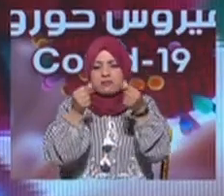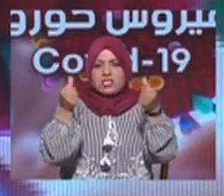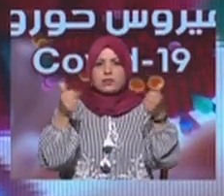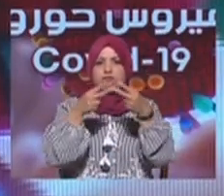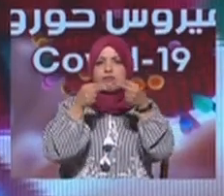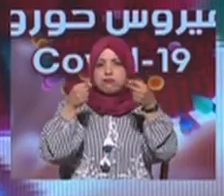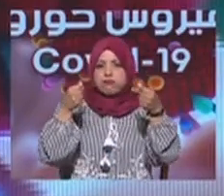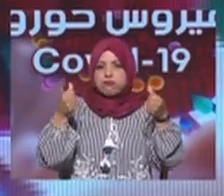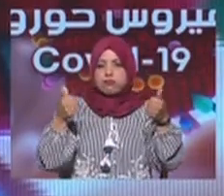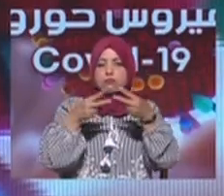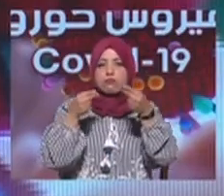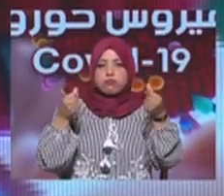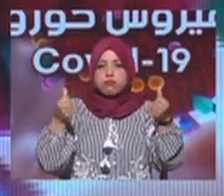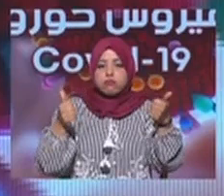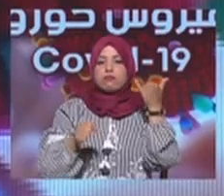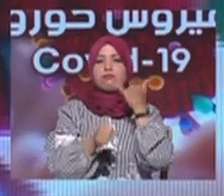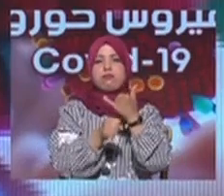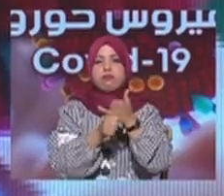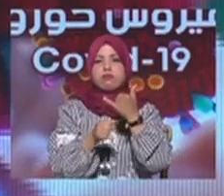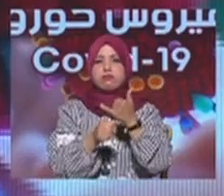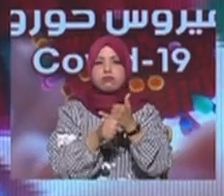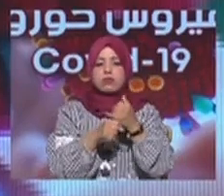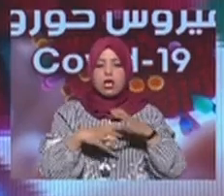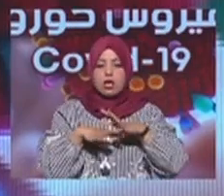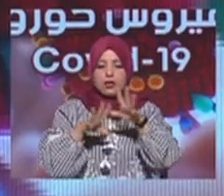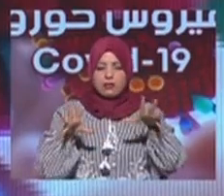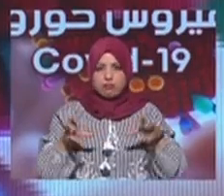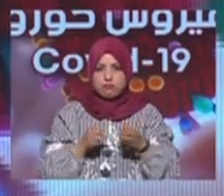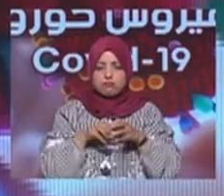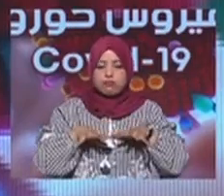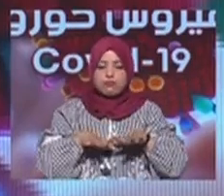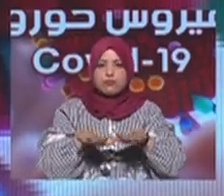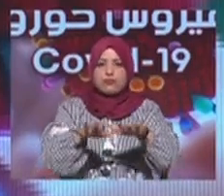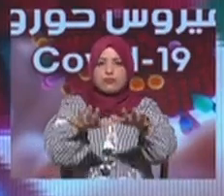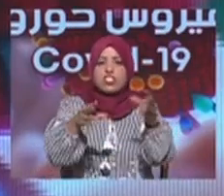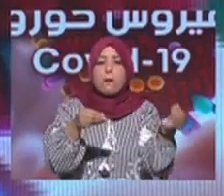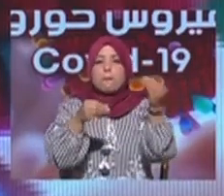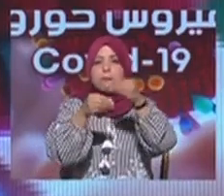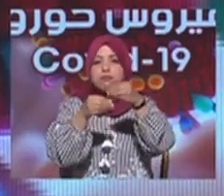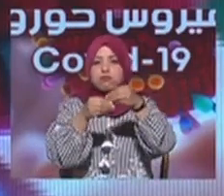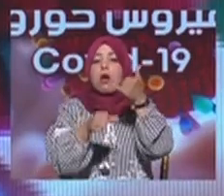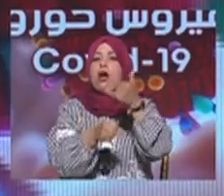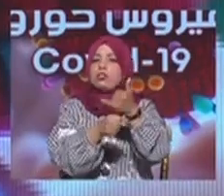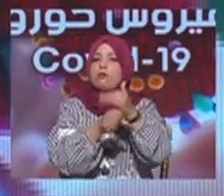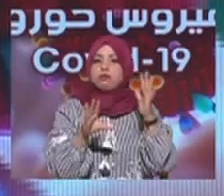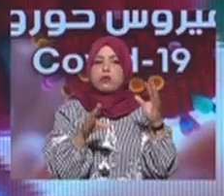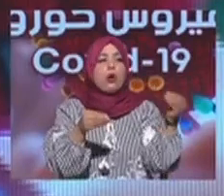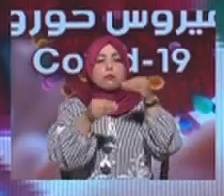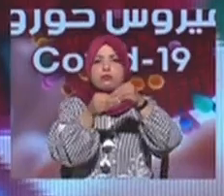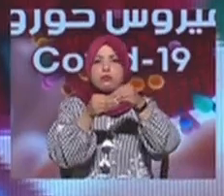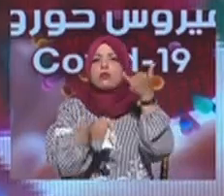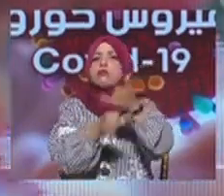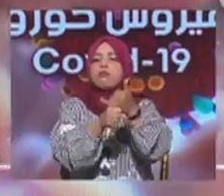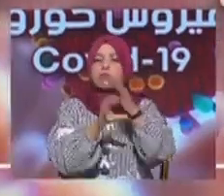الملتيبليكاسيون فيرال هي اللي تقوم في اخطاء مثلا في عوض تقول تحط حاجه تحط في عوضها حاجه. هو التسلسل نتاع الجينوم